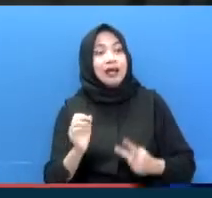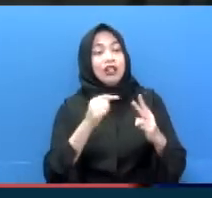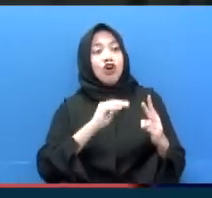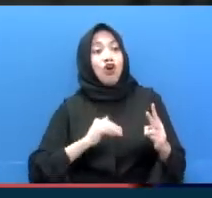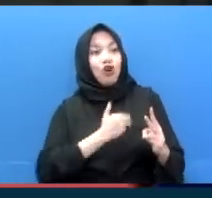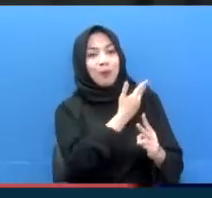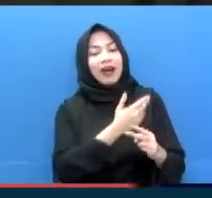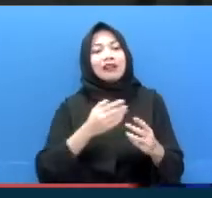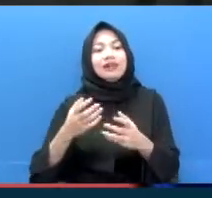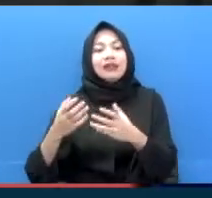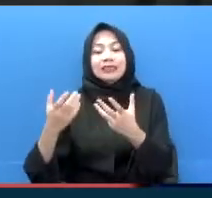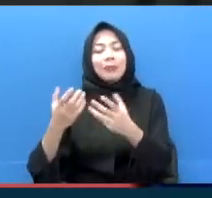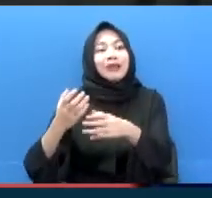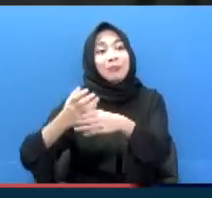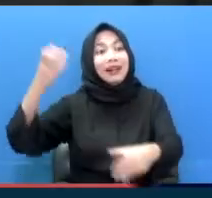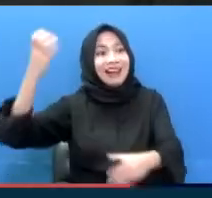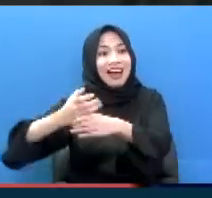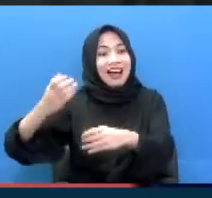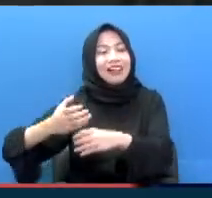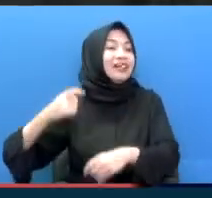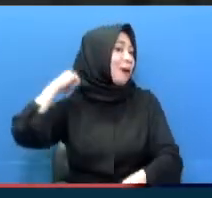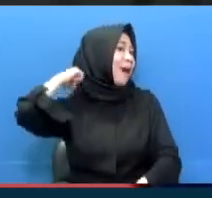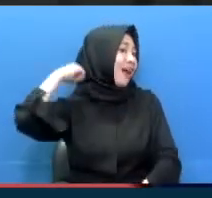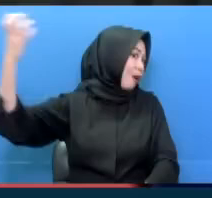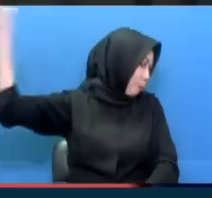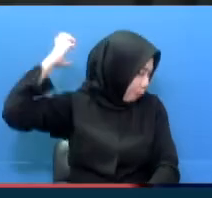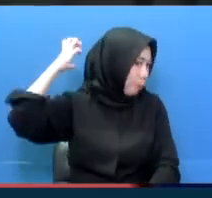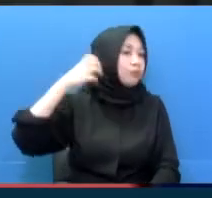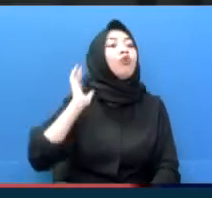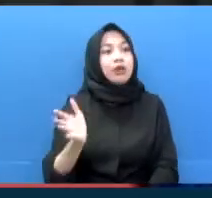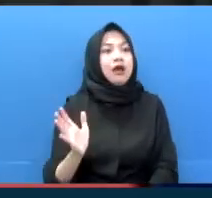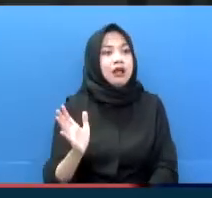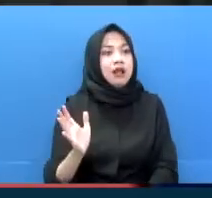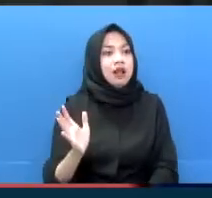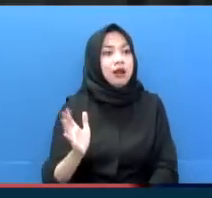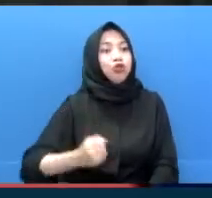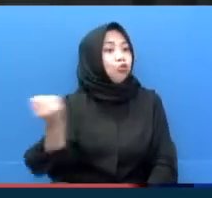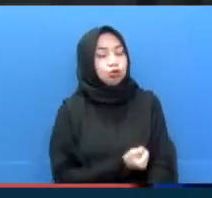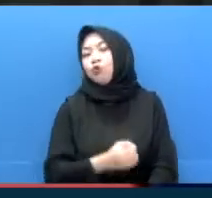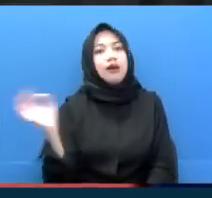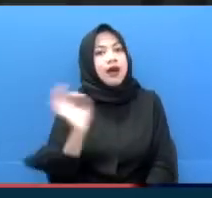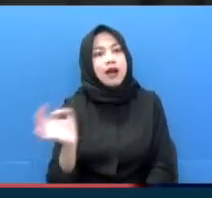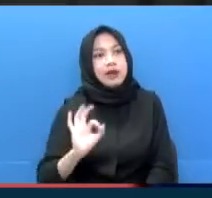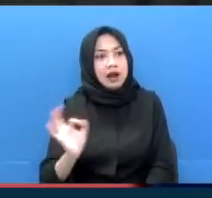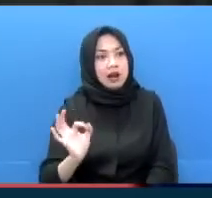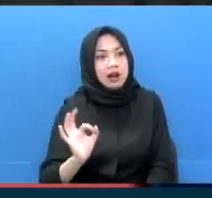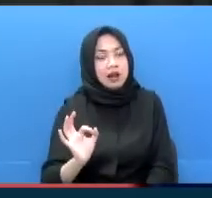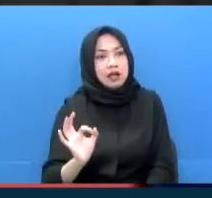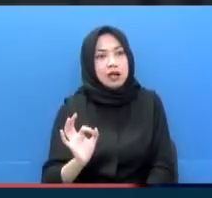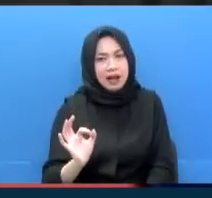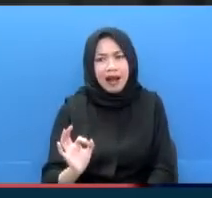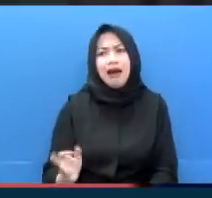benda tumpul di belakang kepala itu bukti kita itu jelaskan berarti Kenapa di laporkan seperti